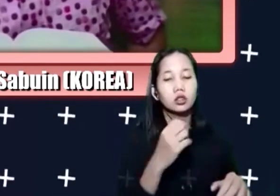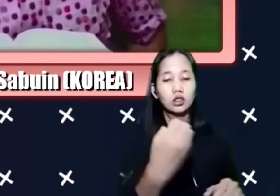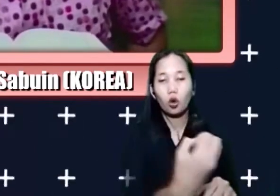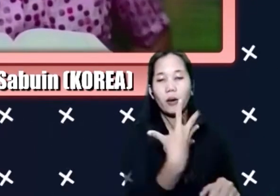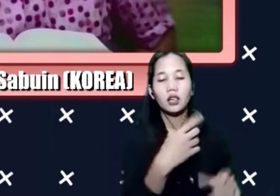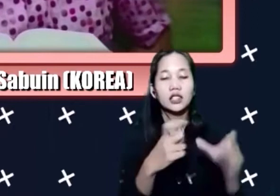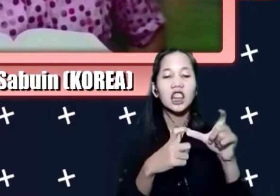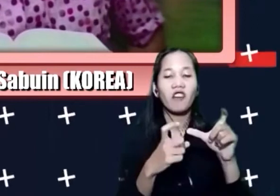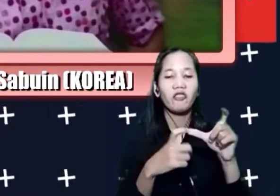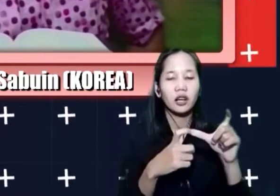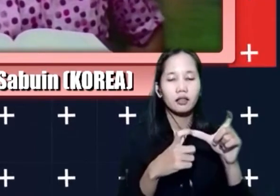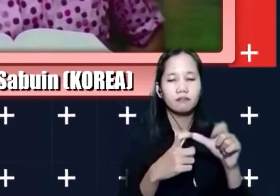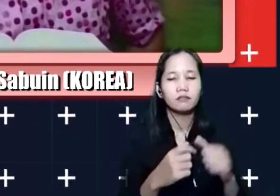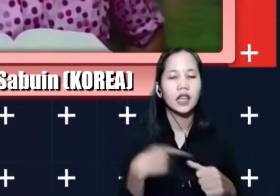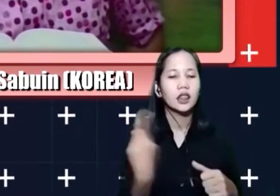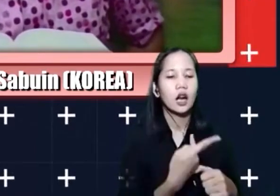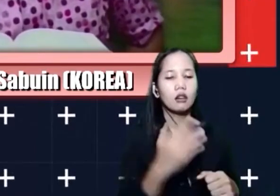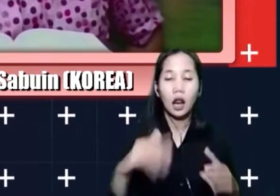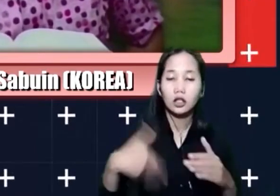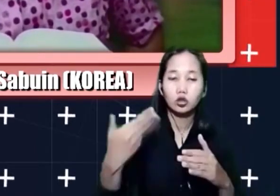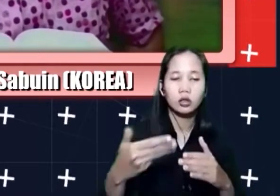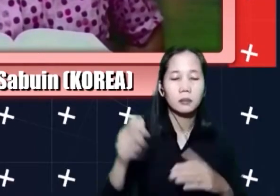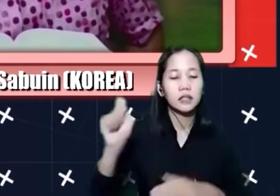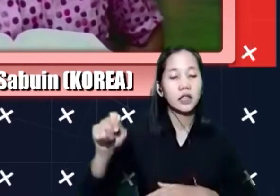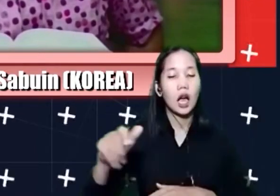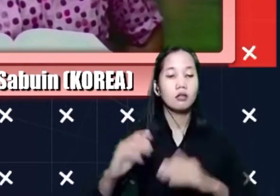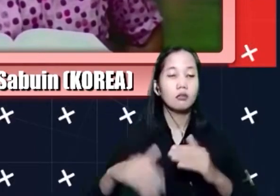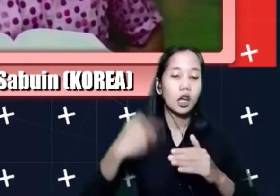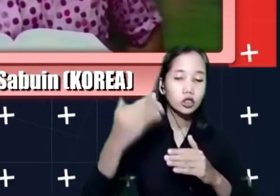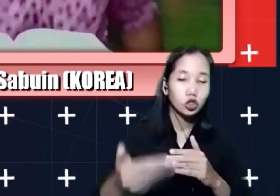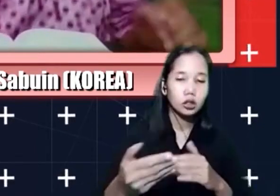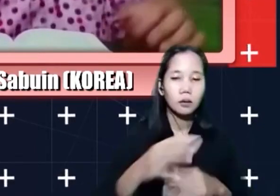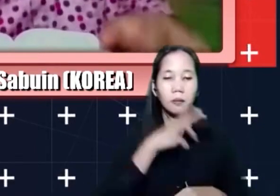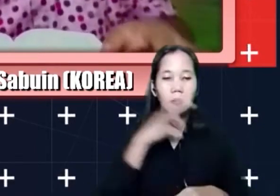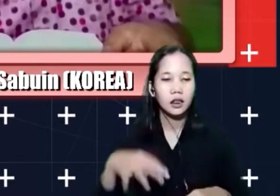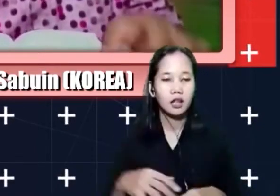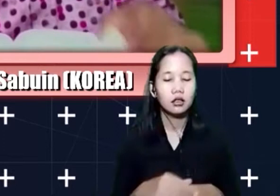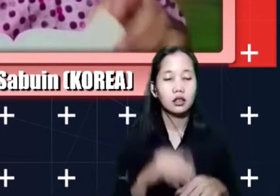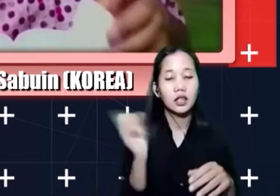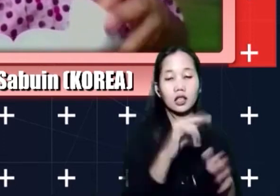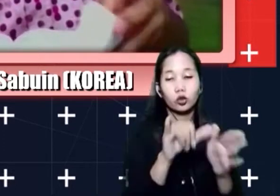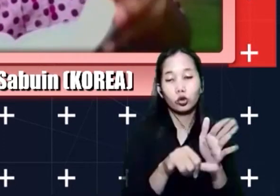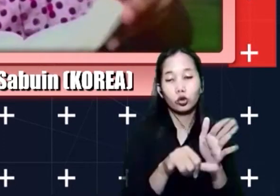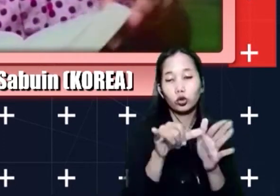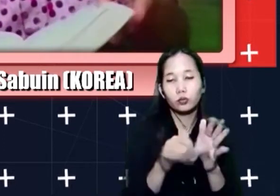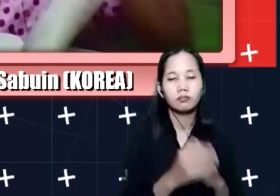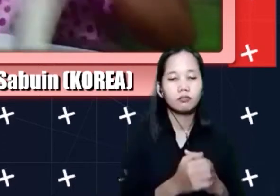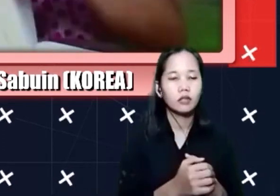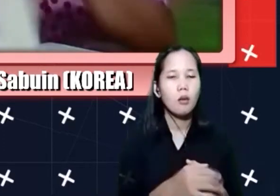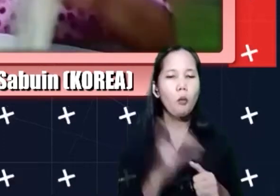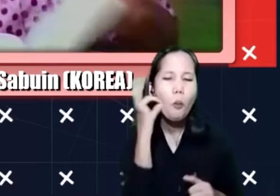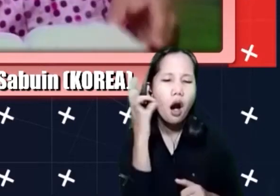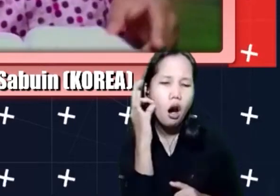Hue. Mohon maaf kalau misalnya ada kesalahan pengucapan nama. Pertanyaannya, siapa